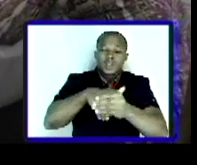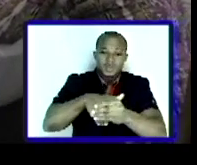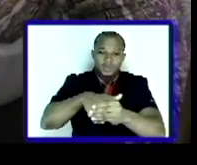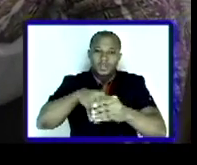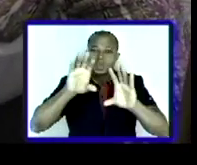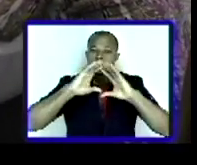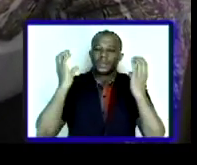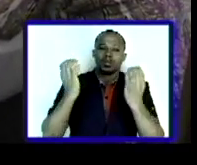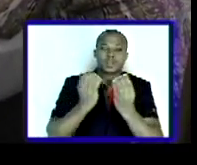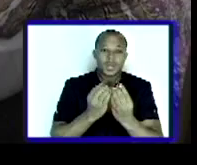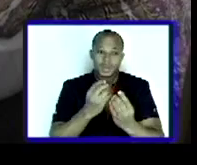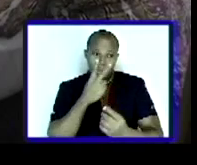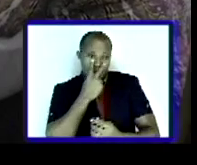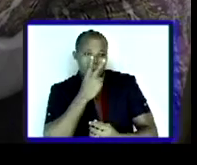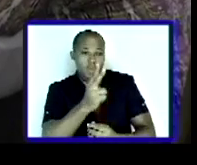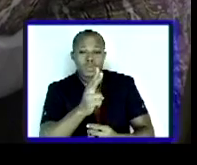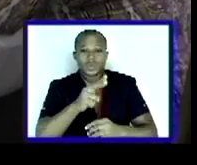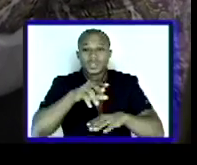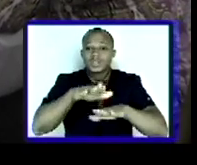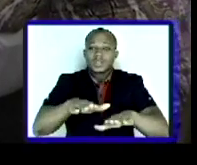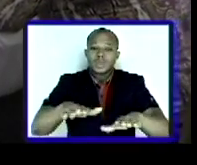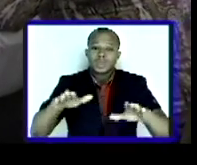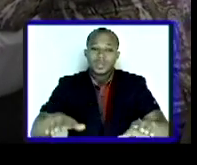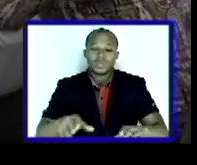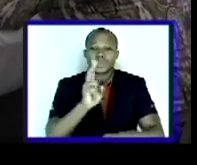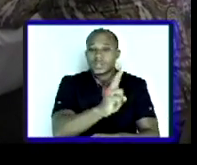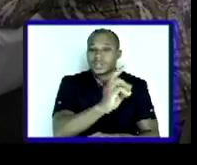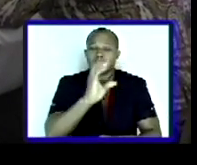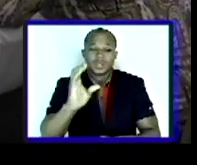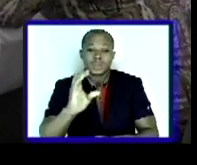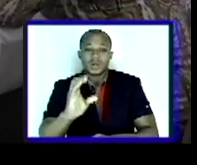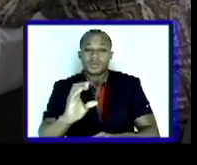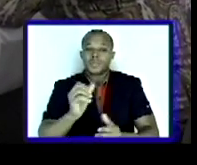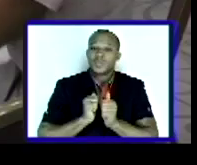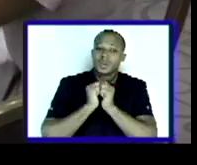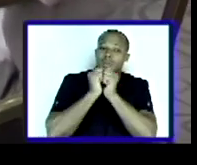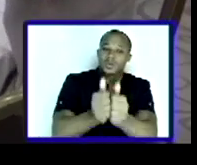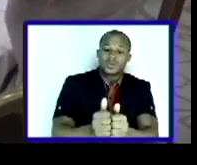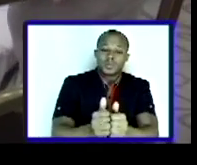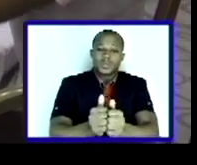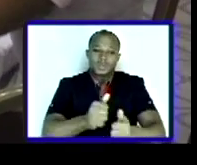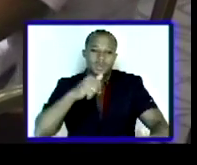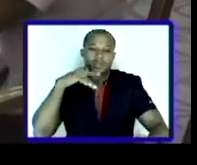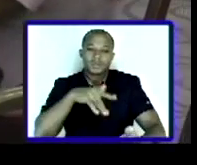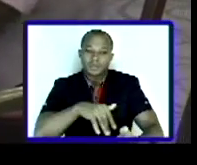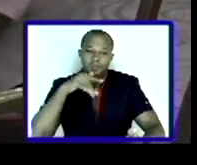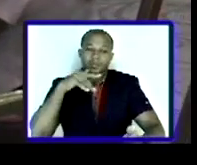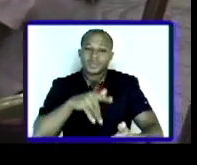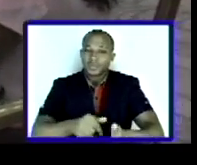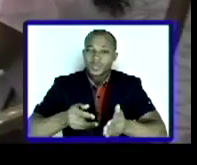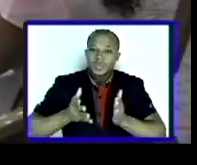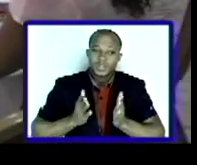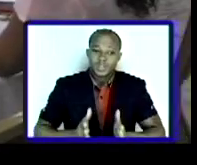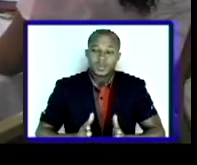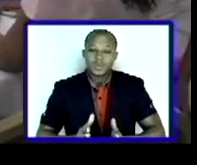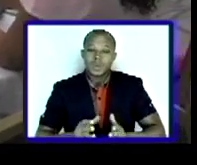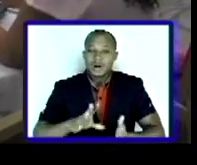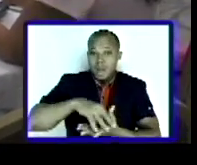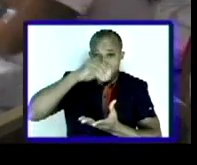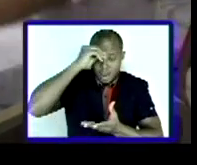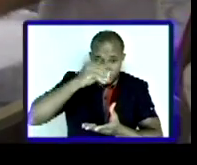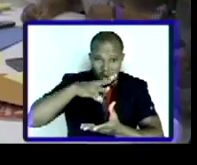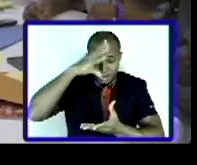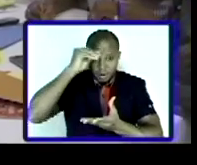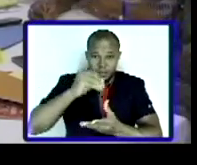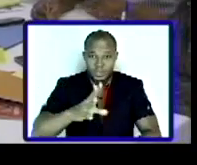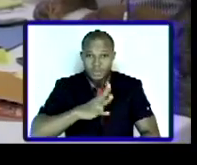ti moun gen yon handicap et puis konnen bien comment pour li accompagner et puis former élève la. Module sa c'est yon avancé important dans